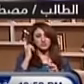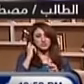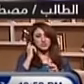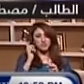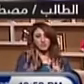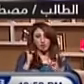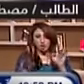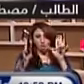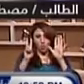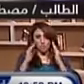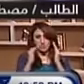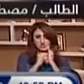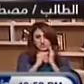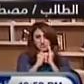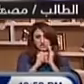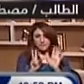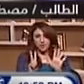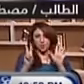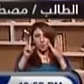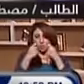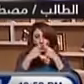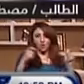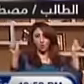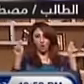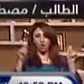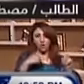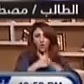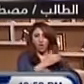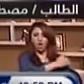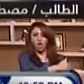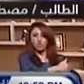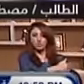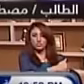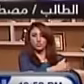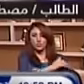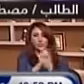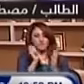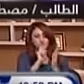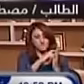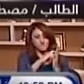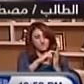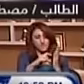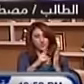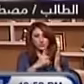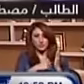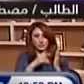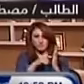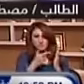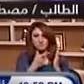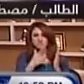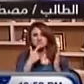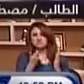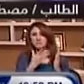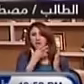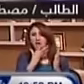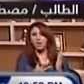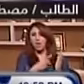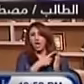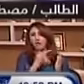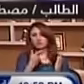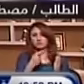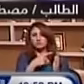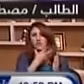السابع ان انا بقيت عضو، تحت بقرا الكومنتس مصطفى مجدي طبعا ده اكيد اخوان، طبعا ده مش عارف ده ايه، ده